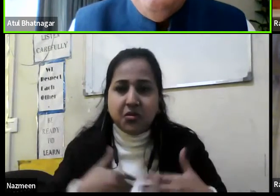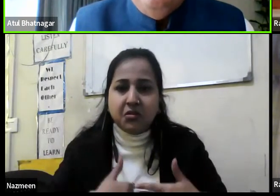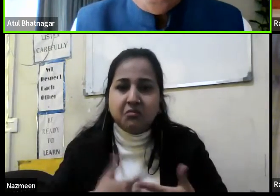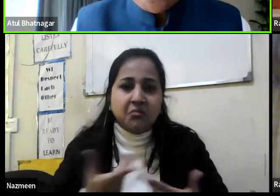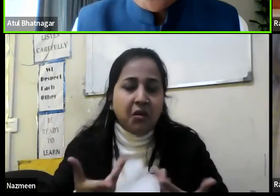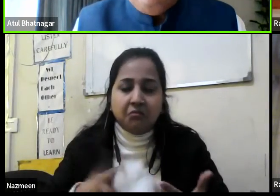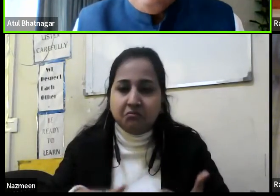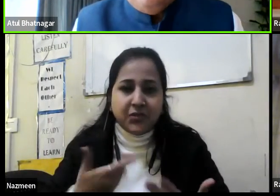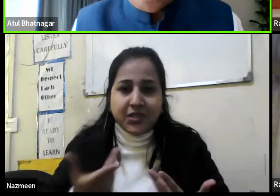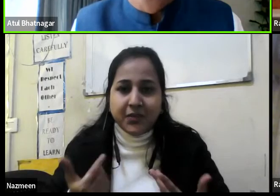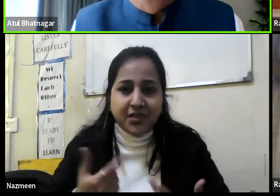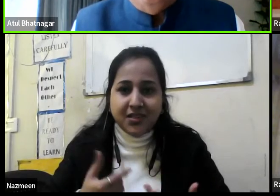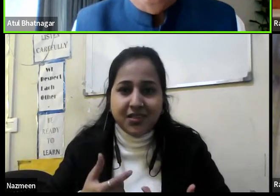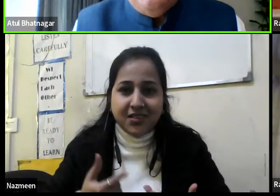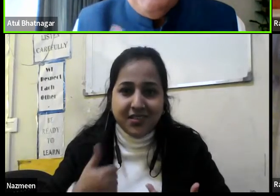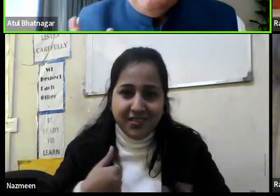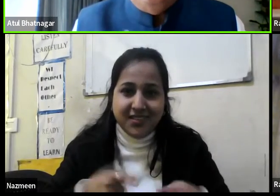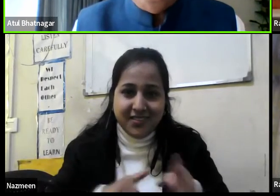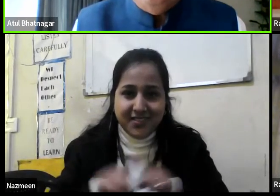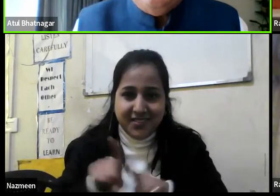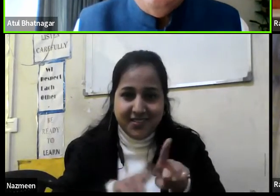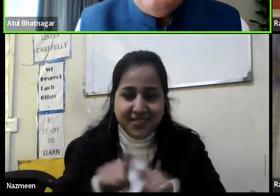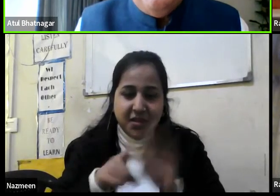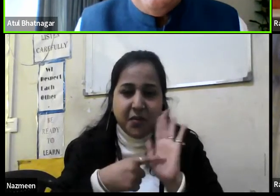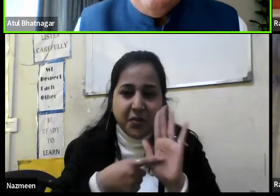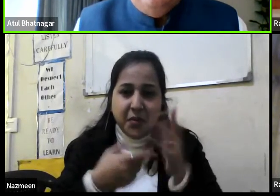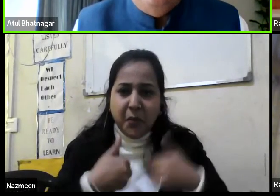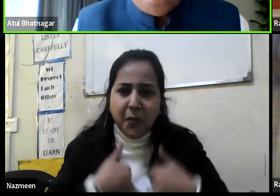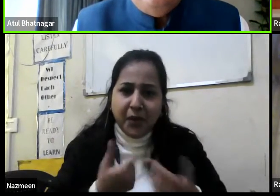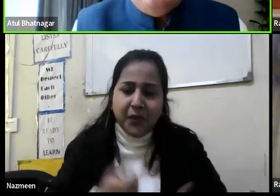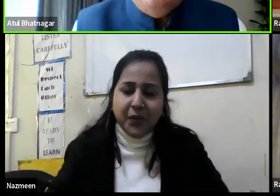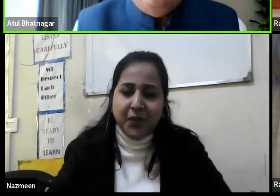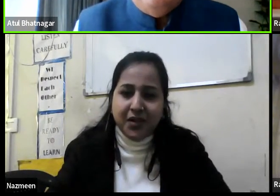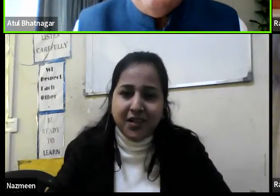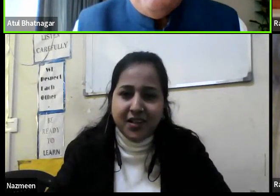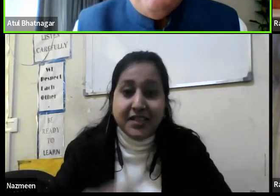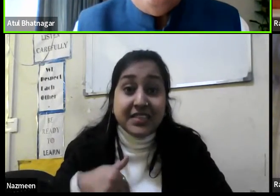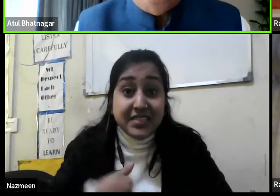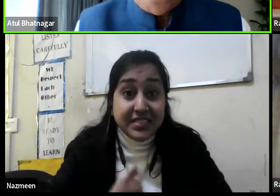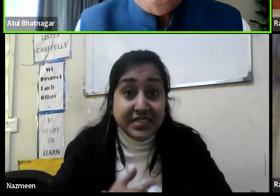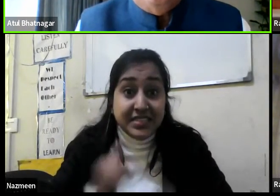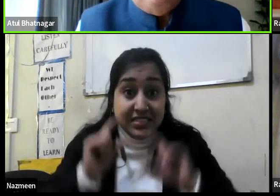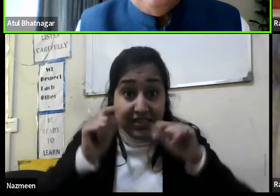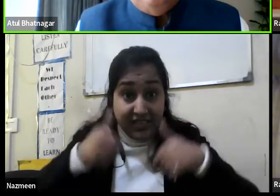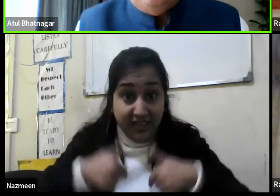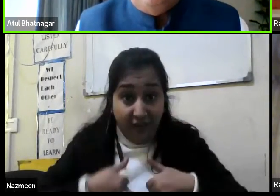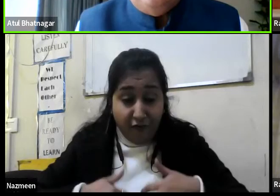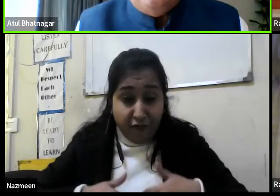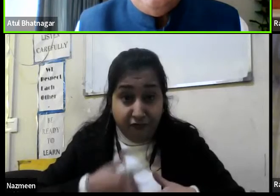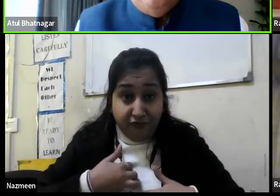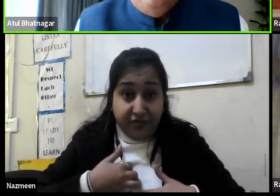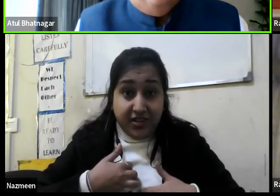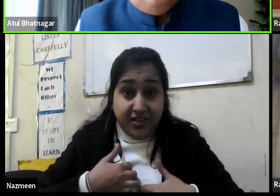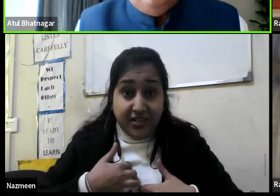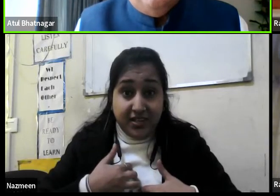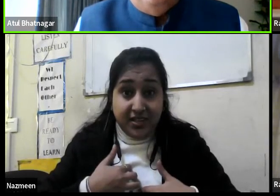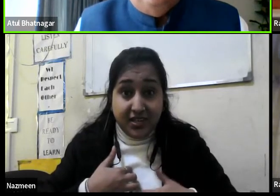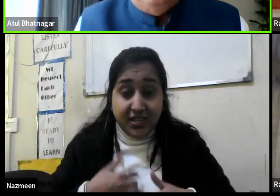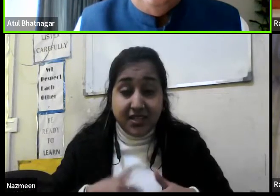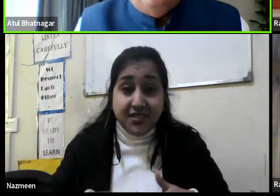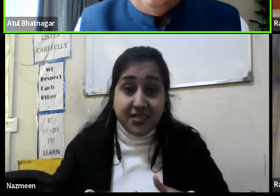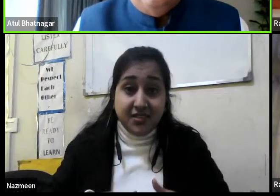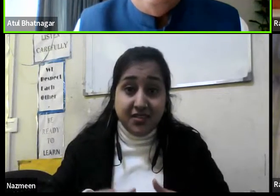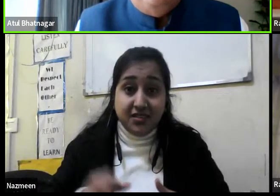बना। इसका सबसे बड़ा, जैसे अभी रंजन जी ने कहा ना, कि एक अंदर से एक भावना आनी चाहिए कि मैंने ये करना है। और